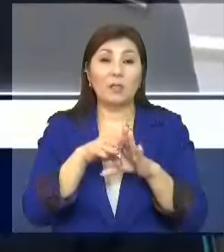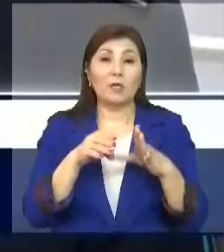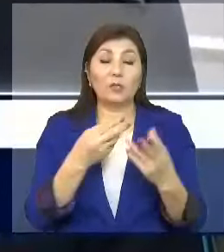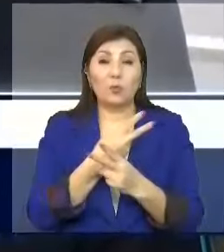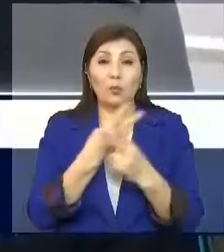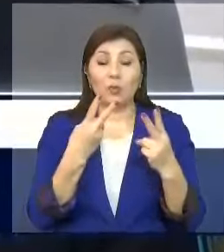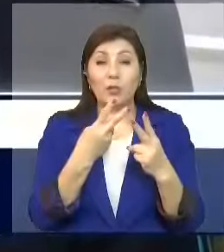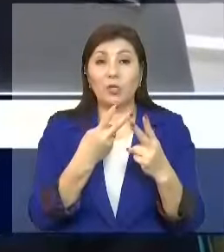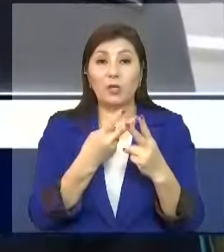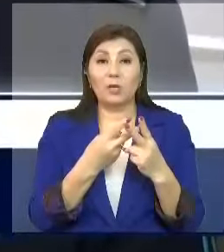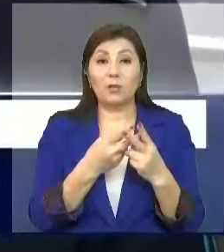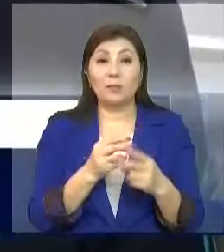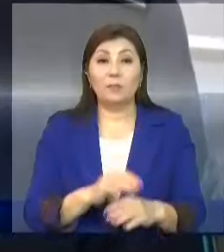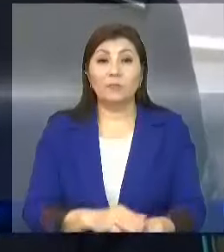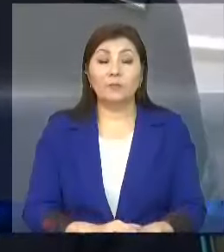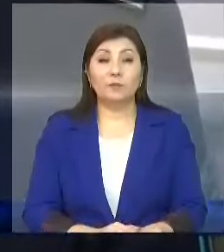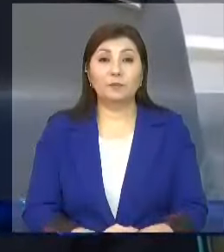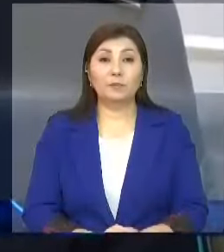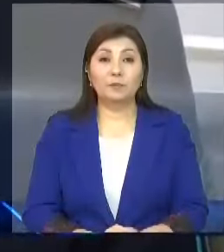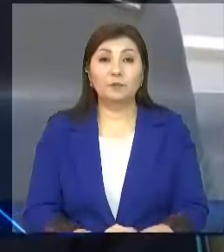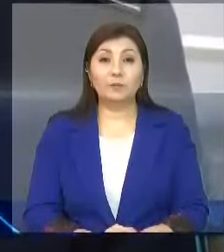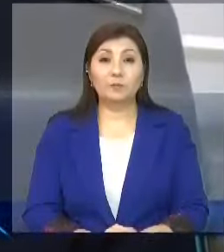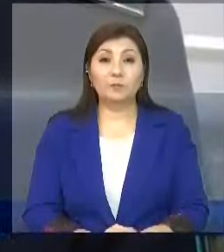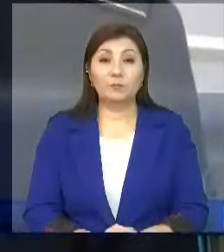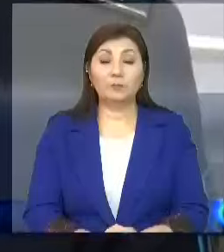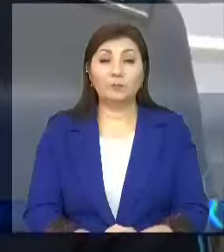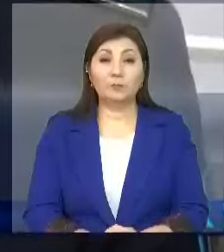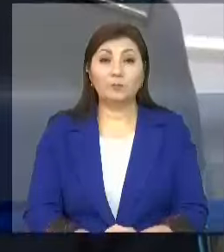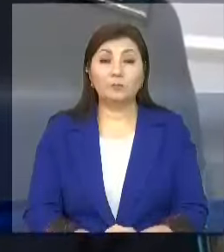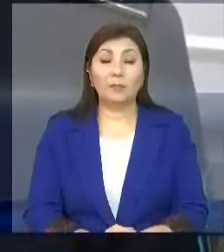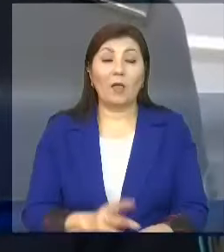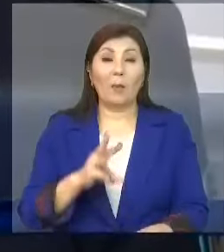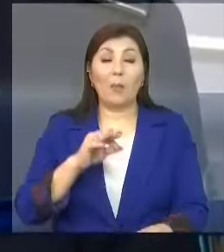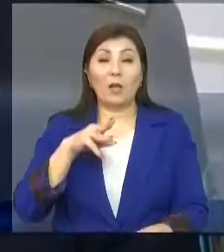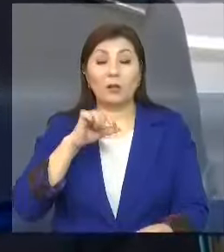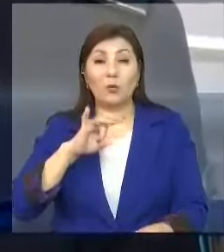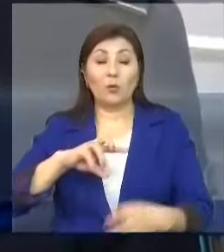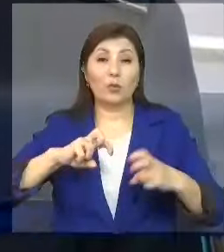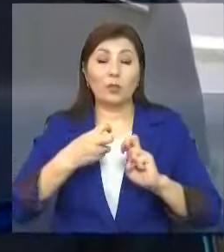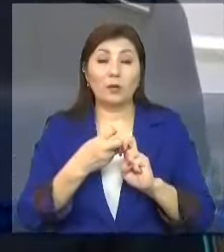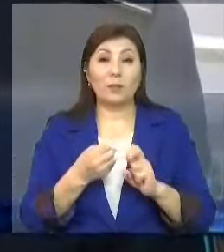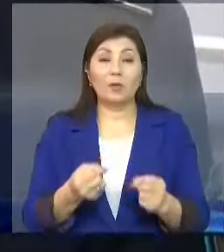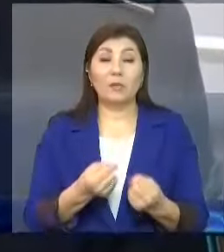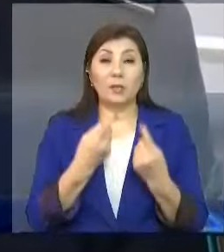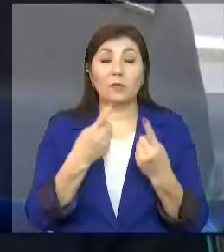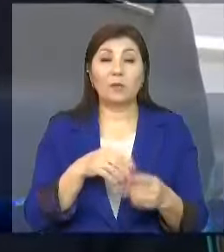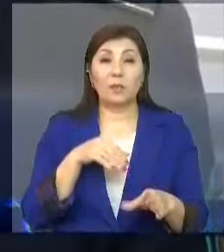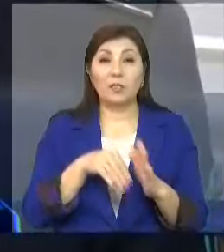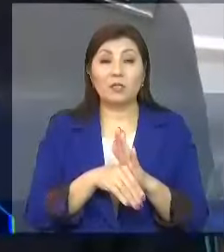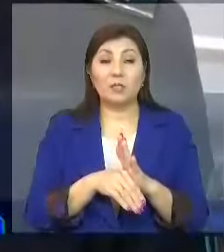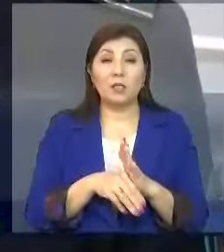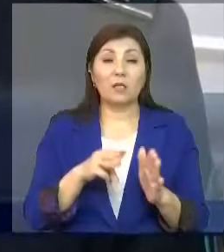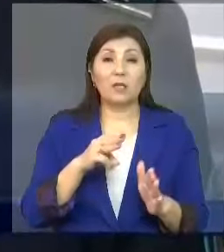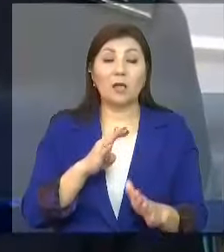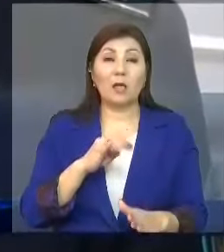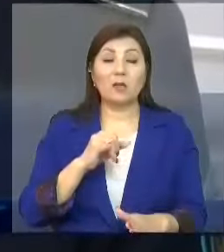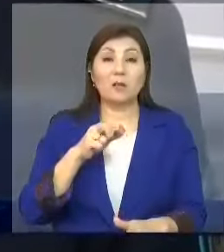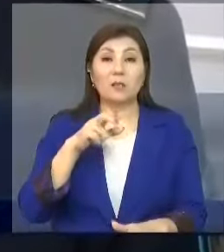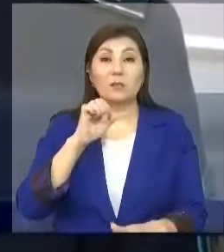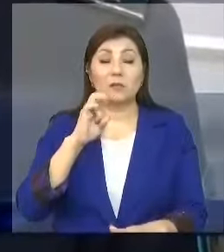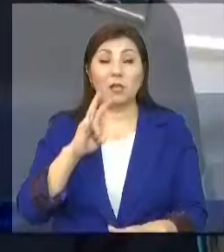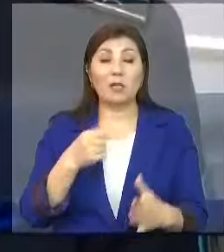кезде айтады, двигатель моторы кетіп қалған анықталып, ішінде Тәжікстан